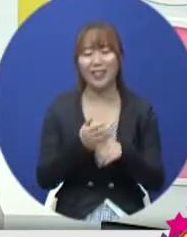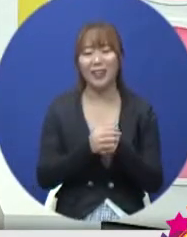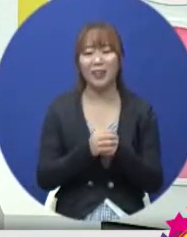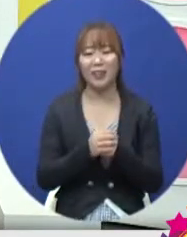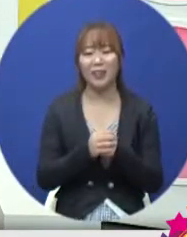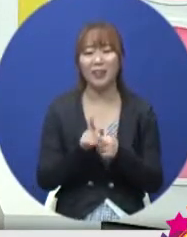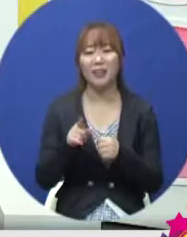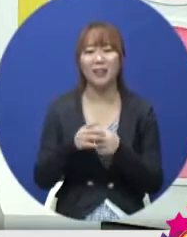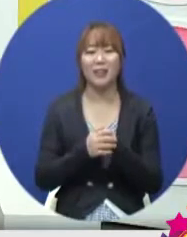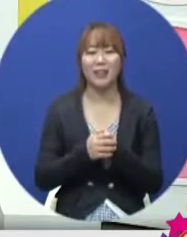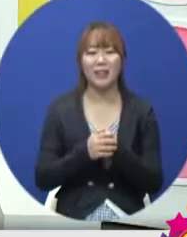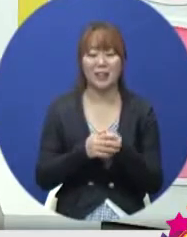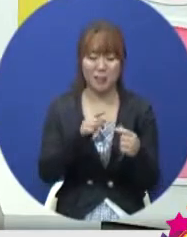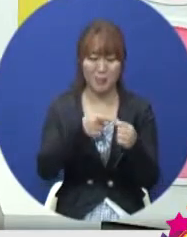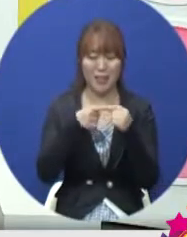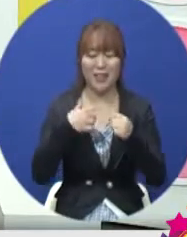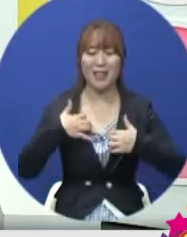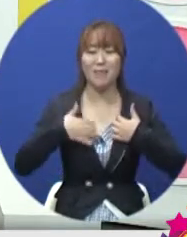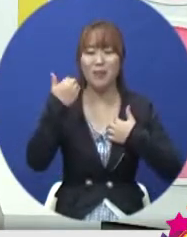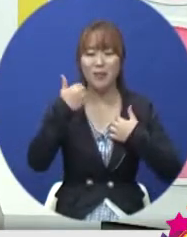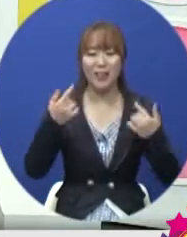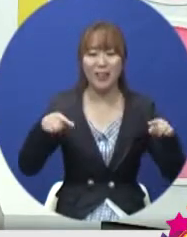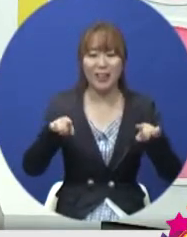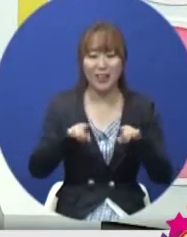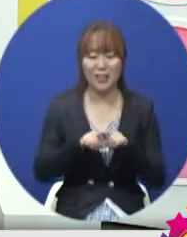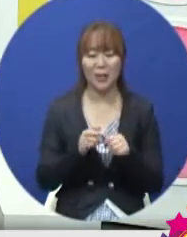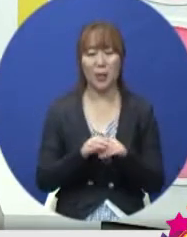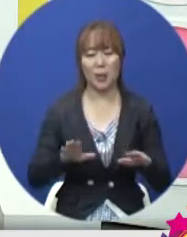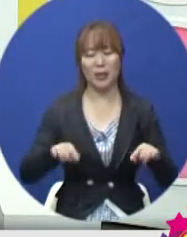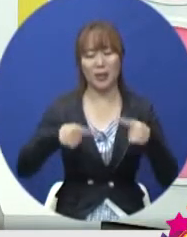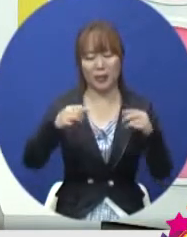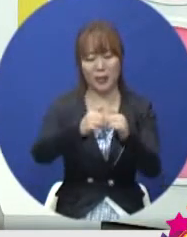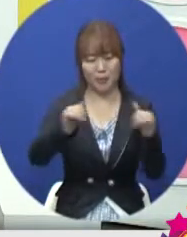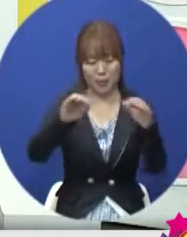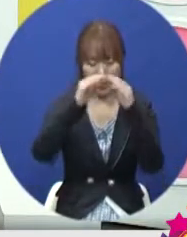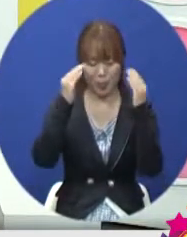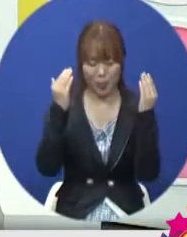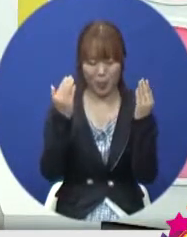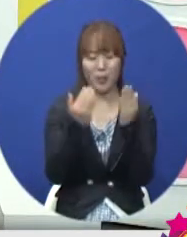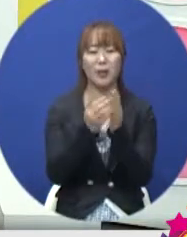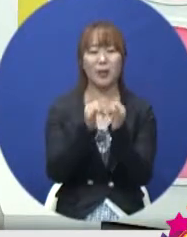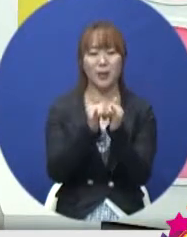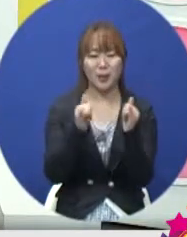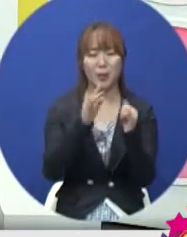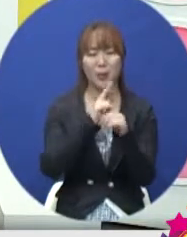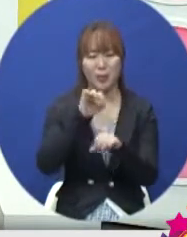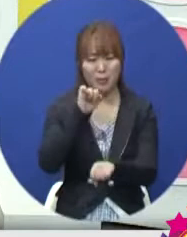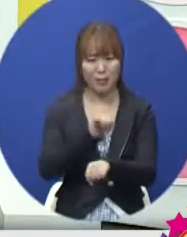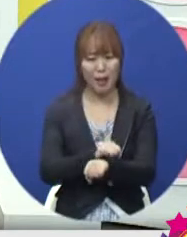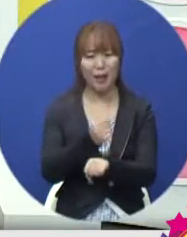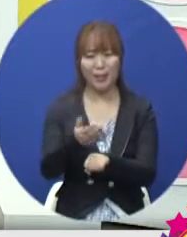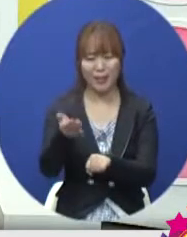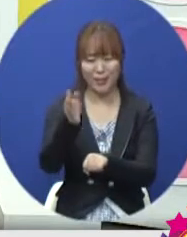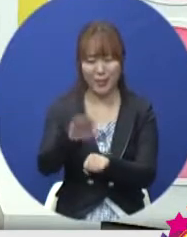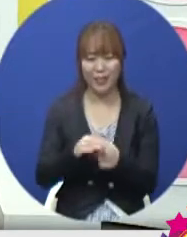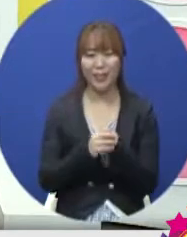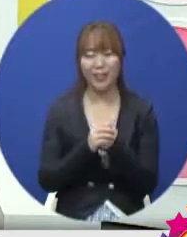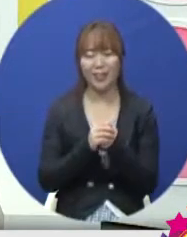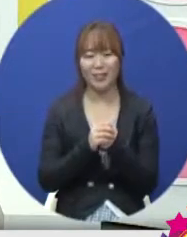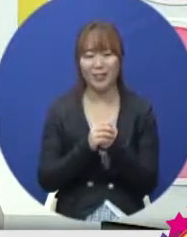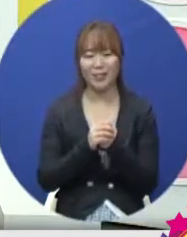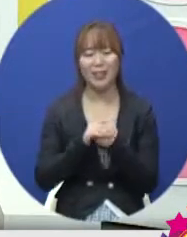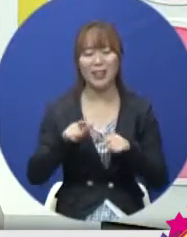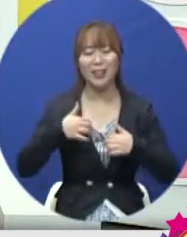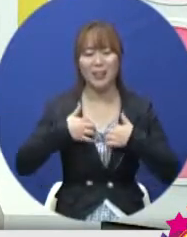자, 이 우승의 기쁨을 누구랑 나누시겠습니까? 예, 오늘 참가하신 분들 전부 다 노래 잘 하셨는데요. 네.